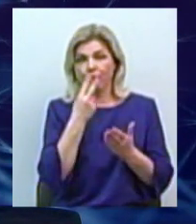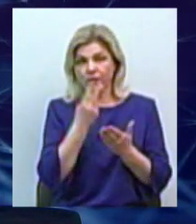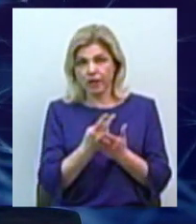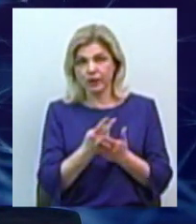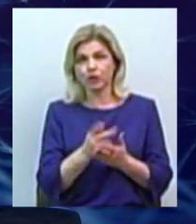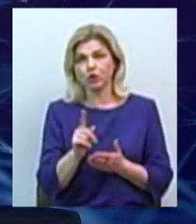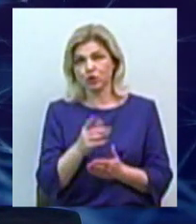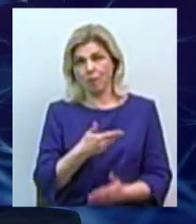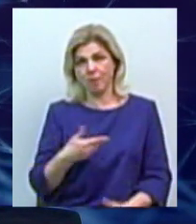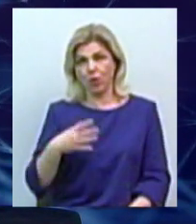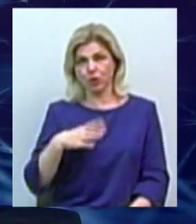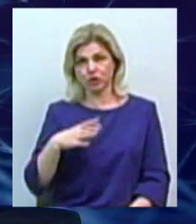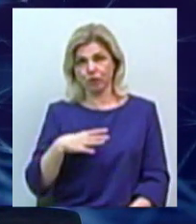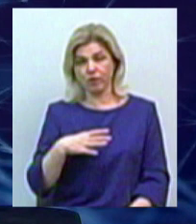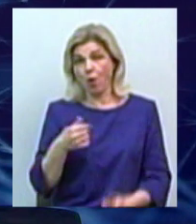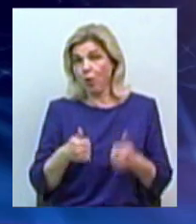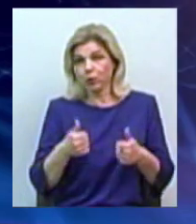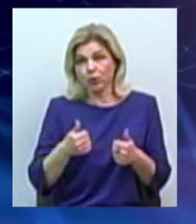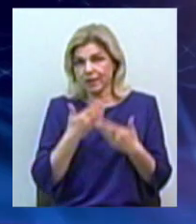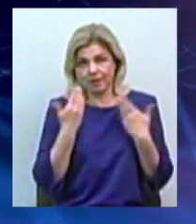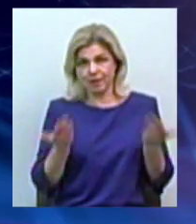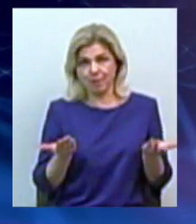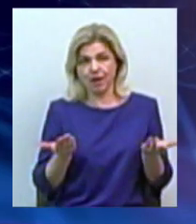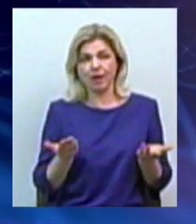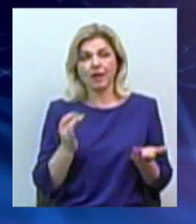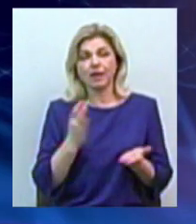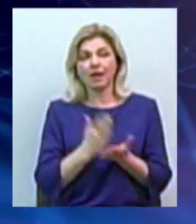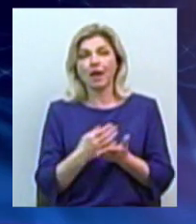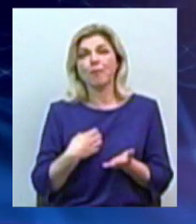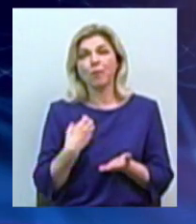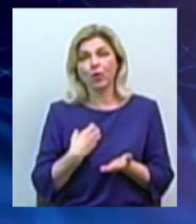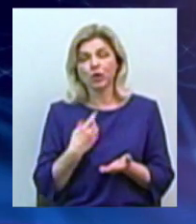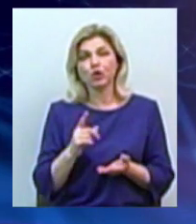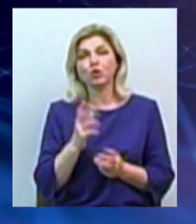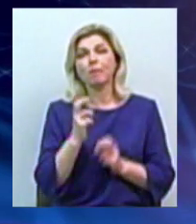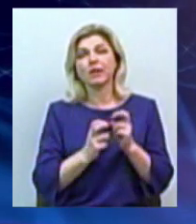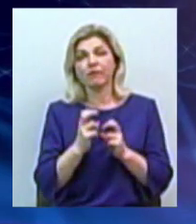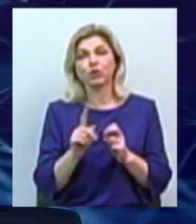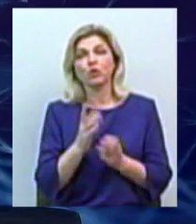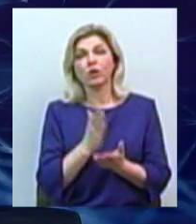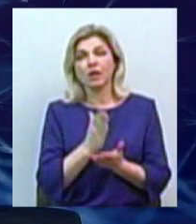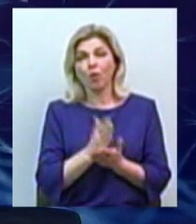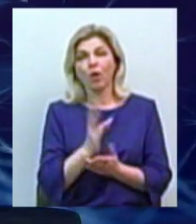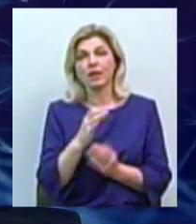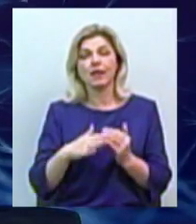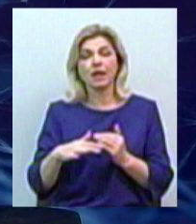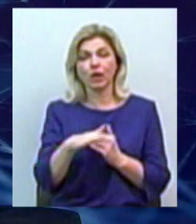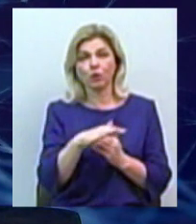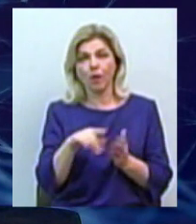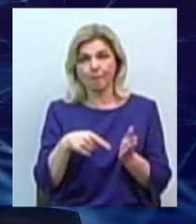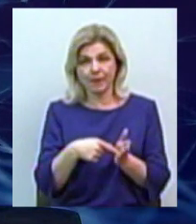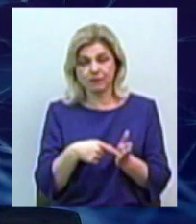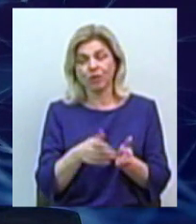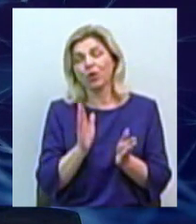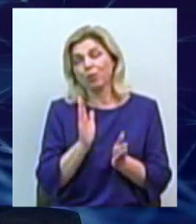ми очікували. Конкуренції нема, так. І є побоювання в тому, що підприємство, яке розташоване на території міста, ну,